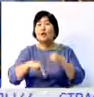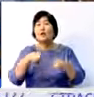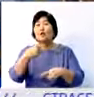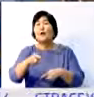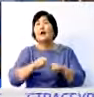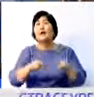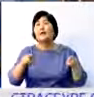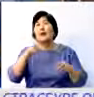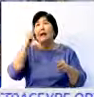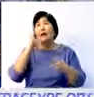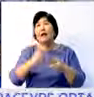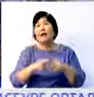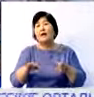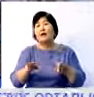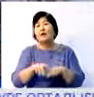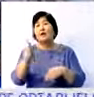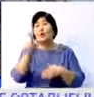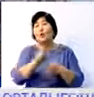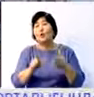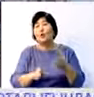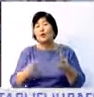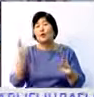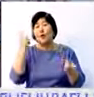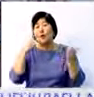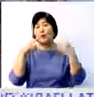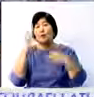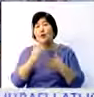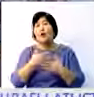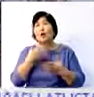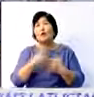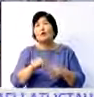насихаттайтын ағамыздың жолын өлең тудыра алғанымызға өзімді бір марқайып тұрмын.